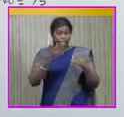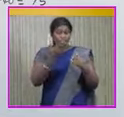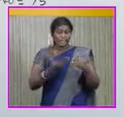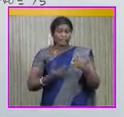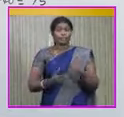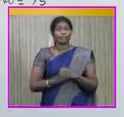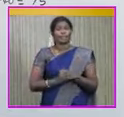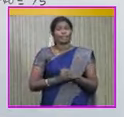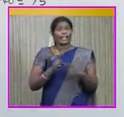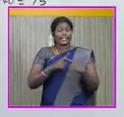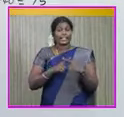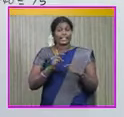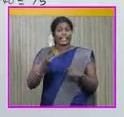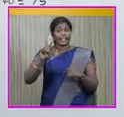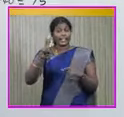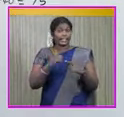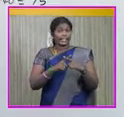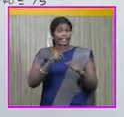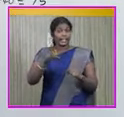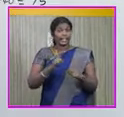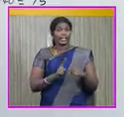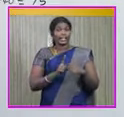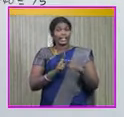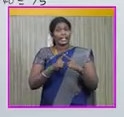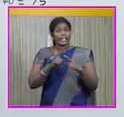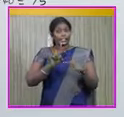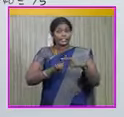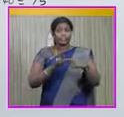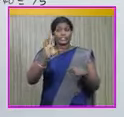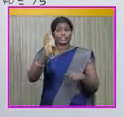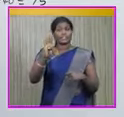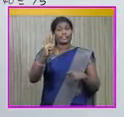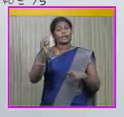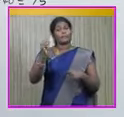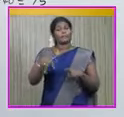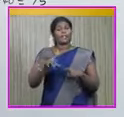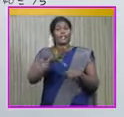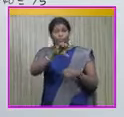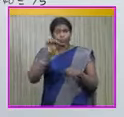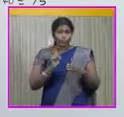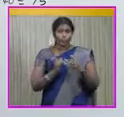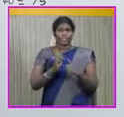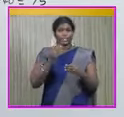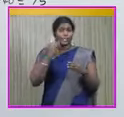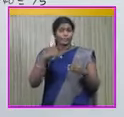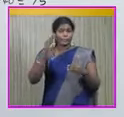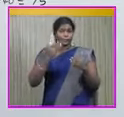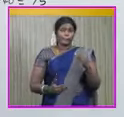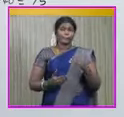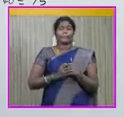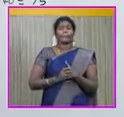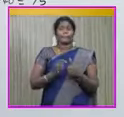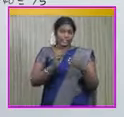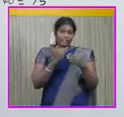அந்த எக்ஸ் 2x, எக்ஸ் ப்ளஸ் 40 இவ்வகையில் தரப்பட்ட அந்த கோணங்களோட மதிப்புகளெல்லாம் நம்ம